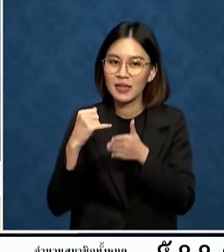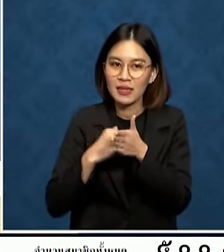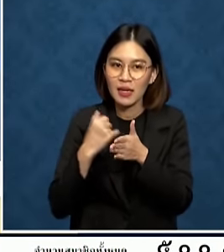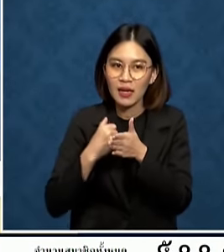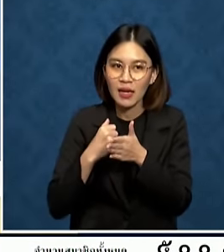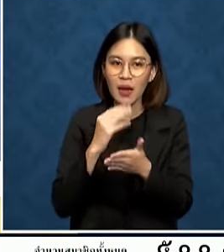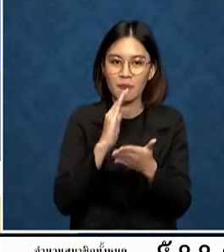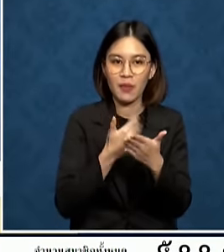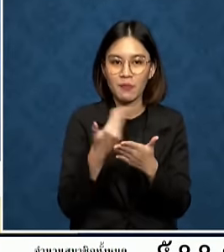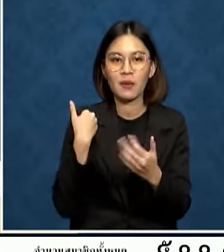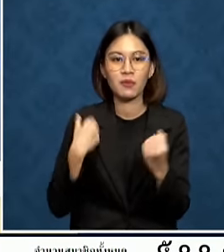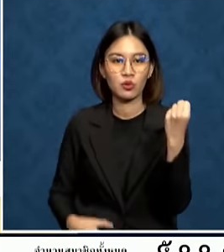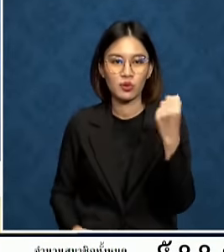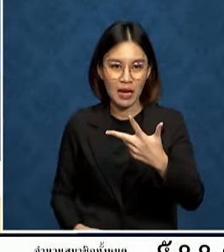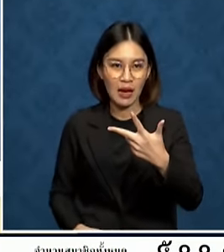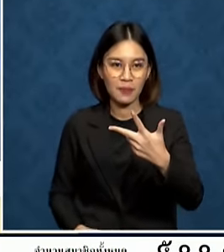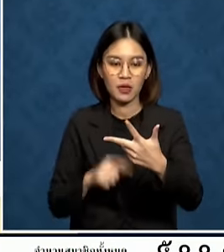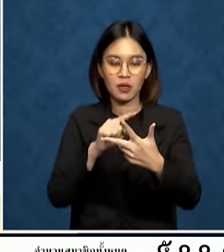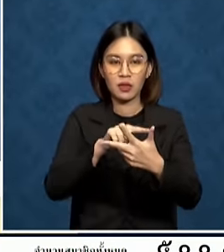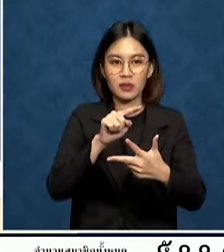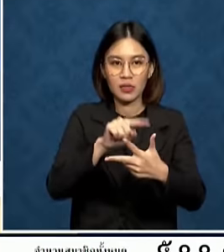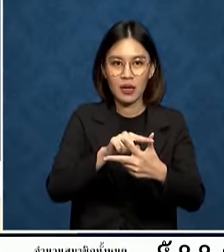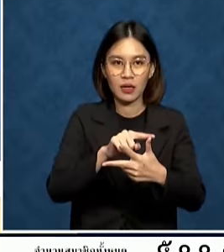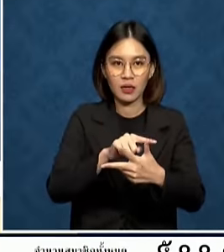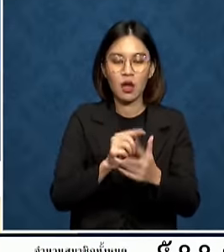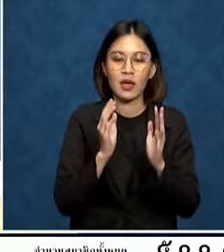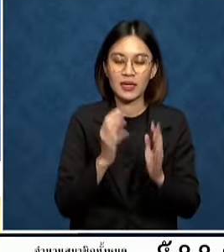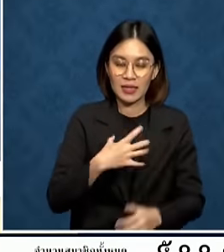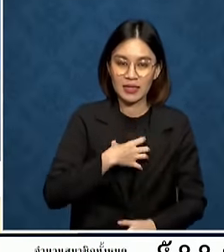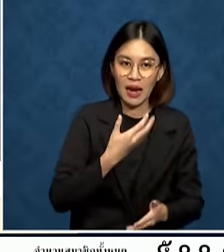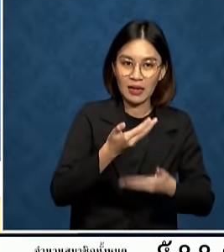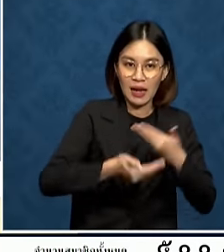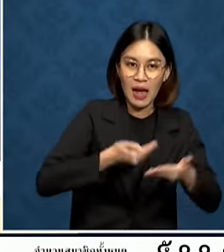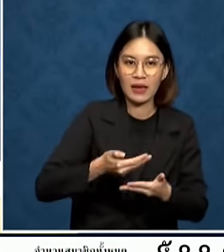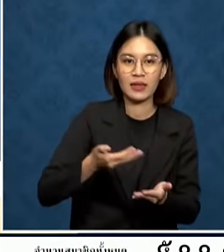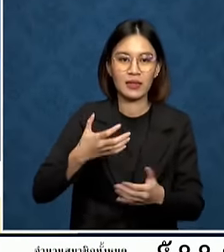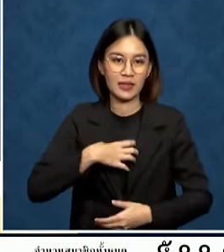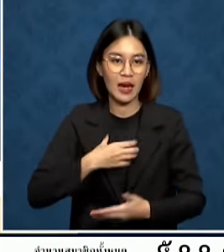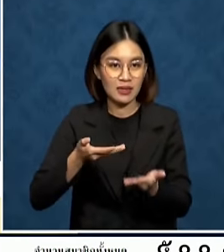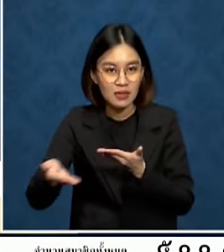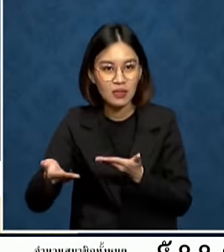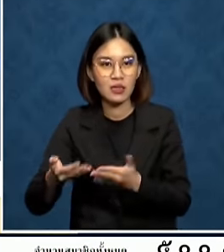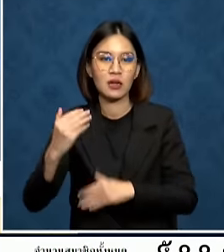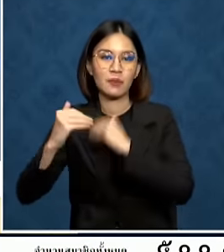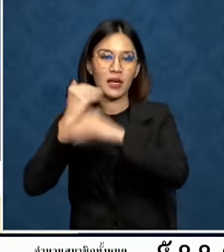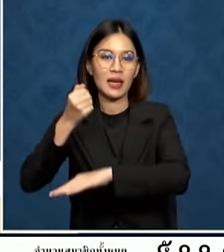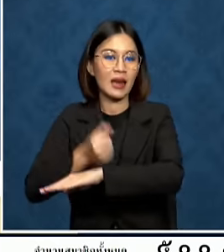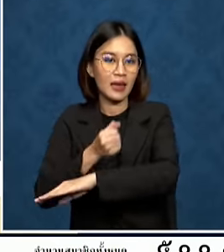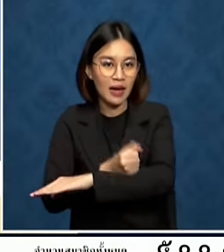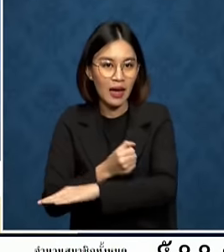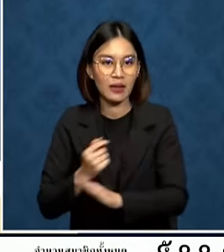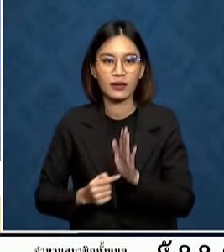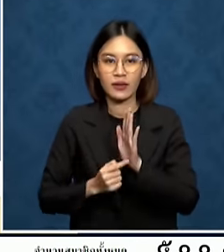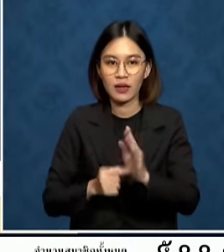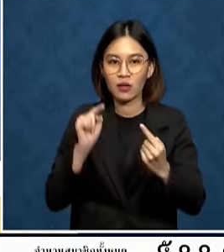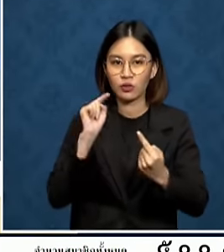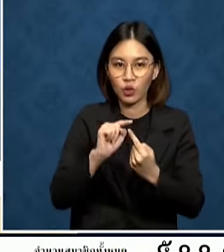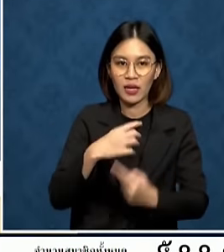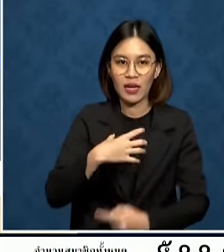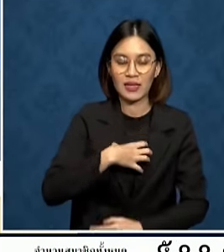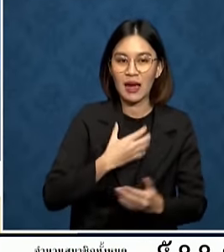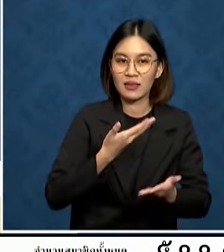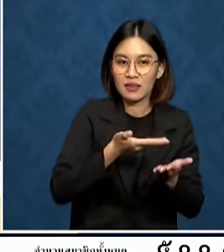อาจแบ่งเป็น 3กล่องคือกล่องอุปสงค์กล่องอุปทานและกล่องพัฒนาทักษะแรงงานเอาตัวอย่างง่ายๆครับในกล่องอุปสงค์